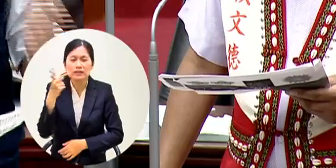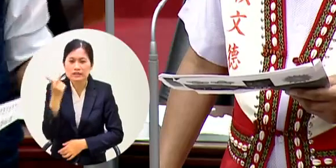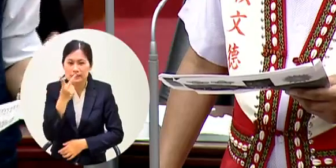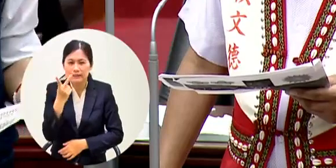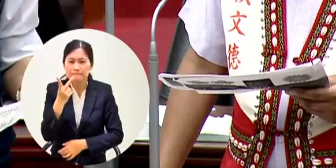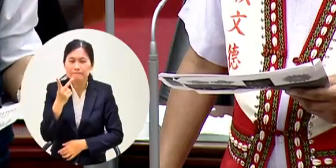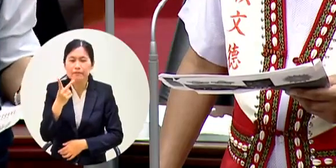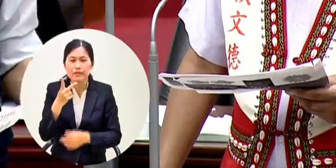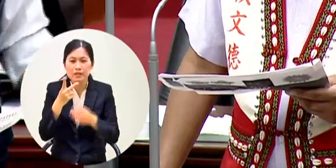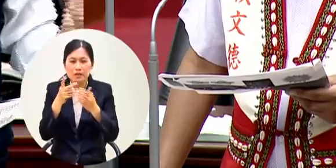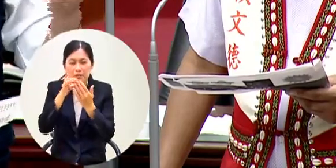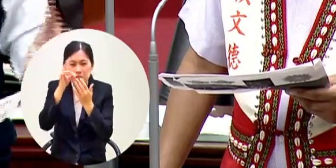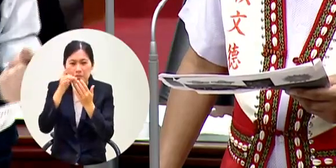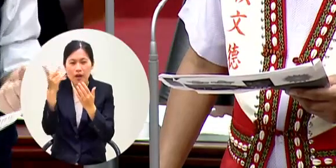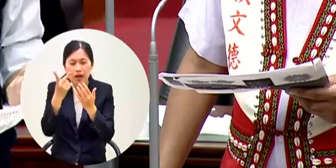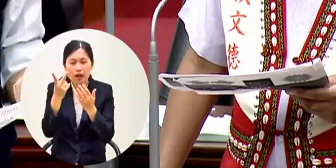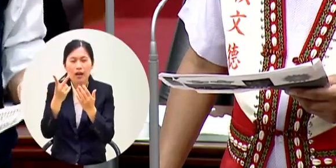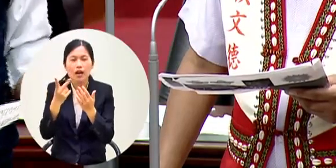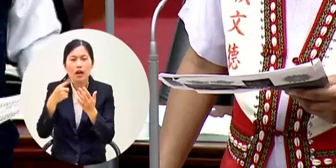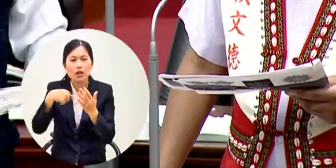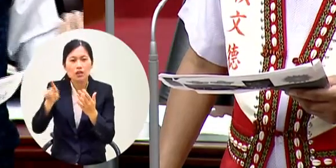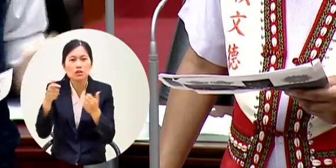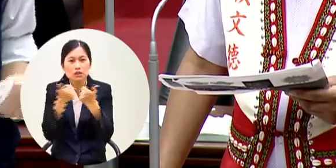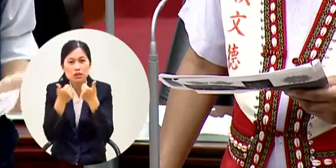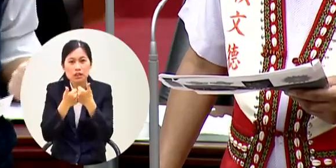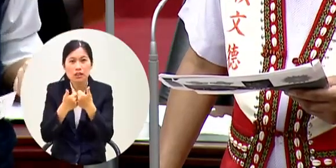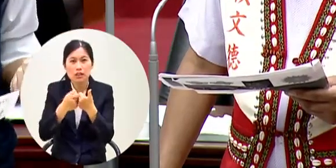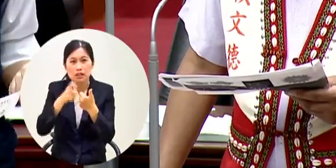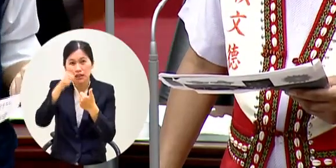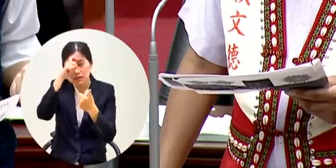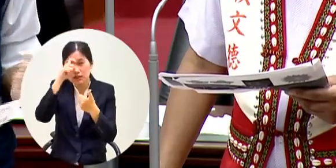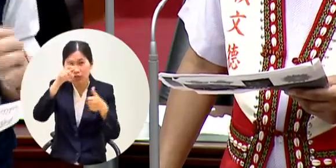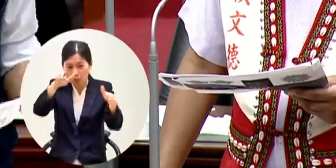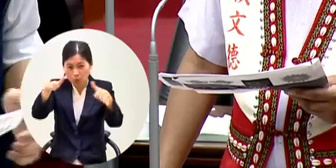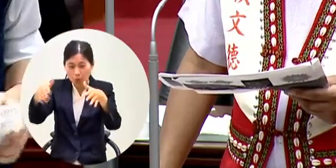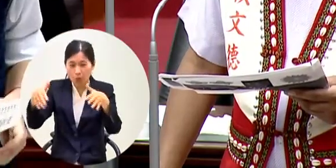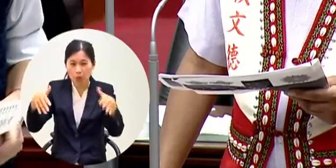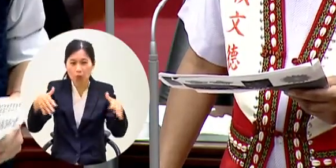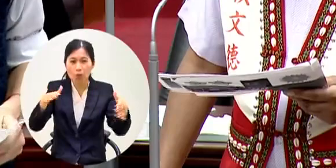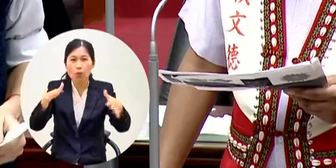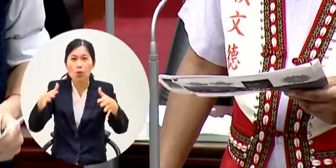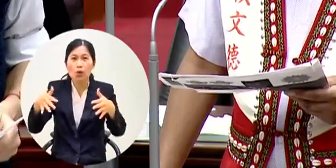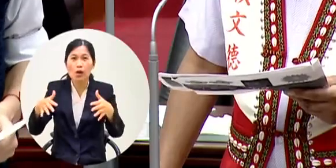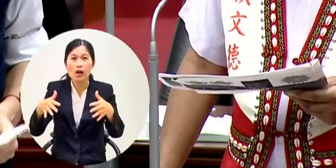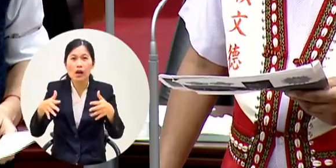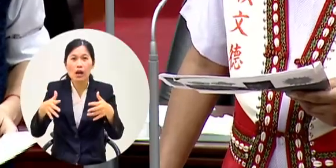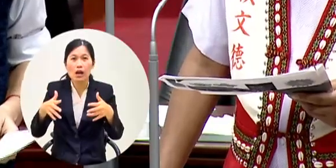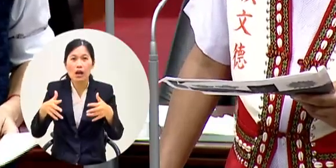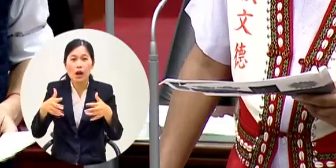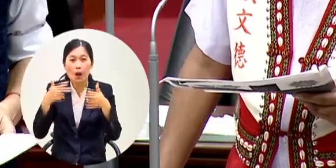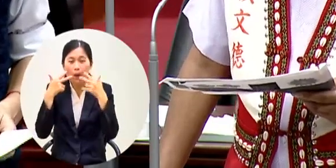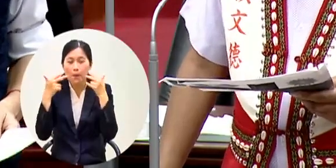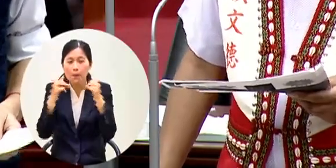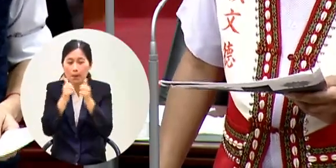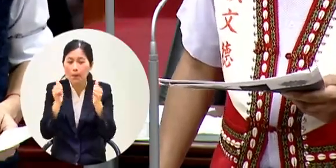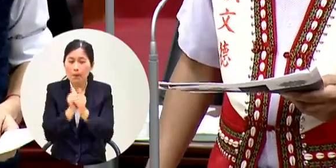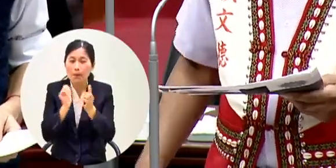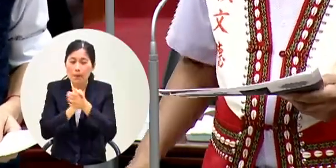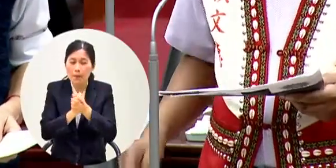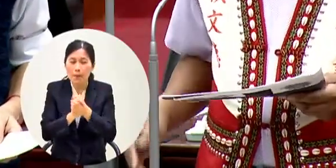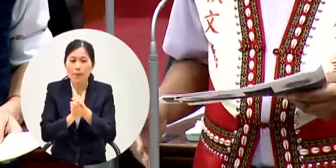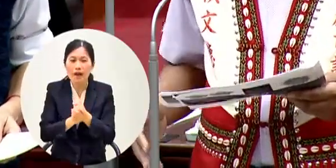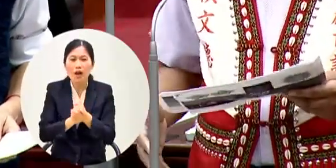能前一天晚上我们就在那里开会，或者第二天早上去。那我也希望原乡的议员跟原乡的一些好朋